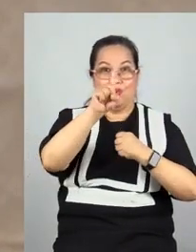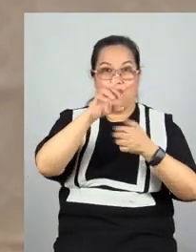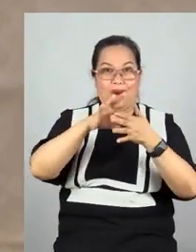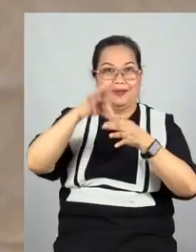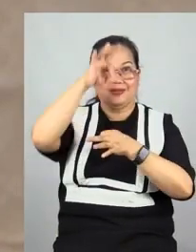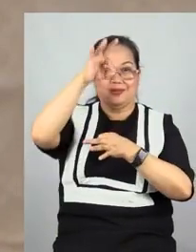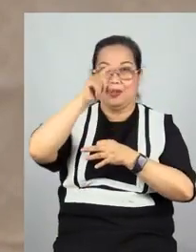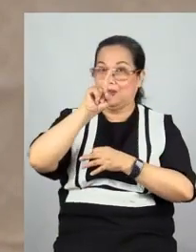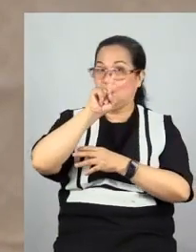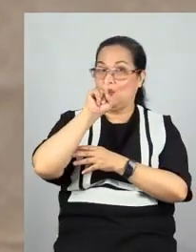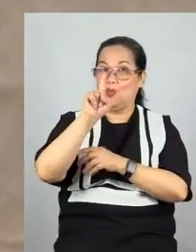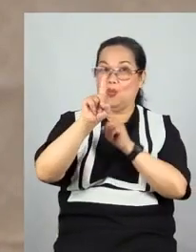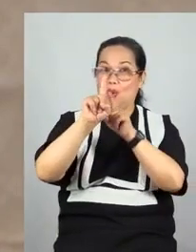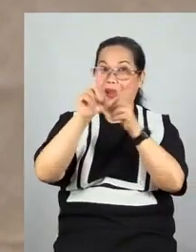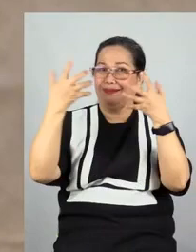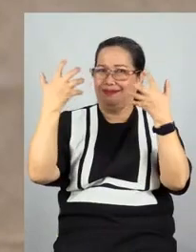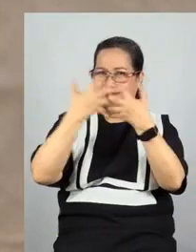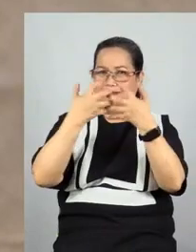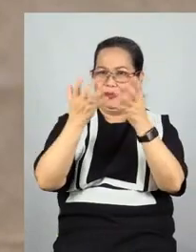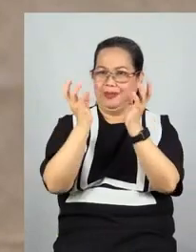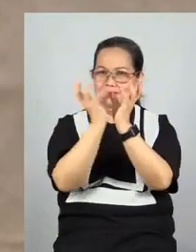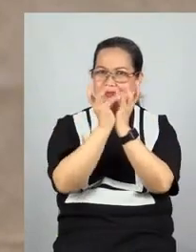with one mind.